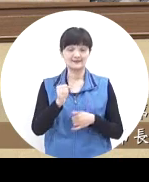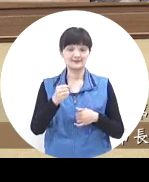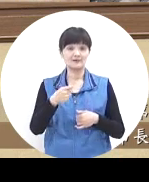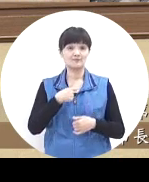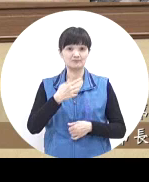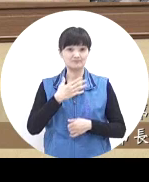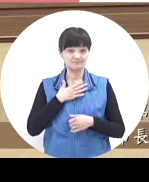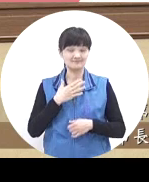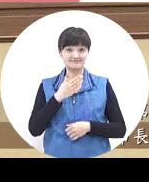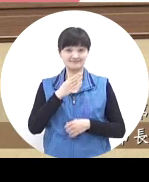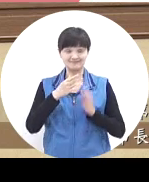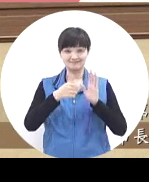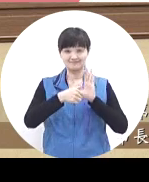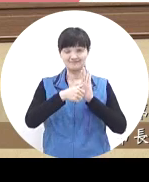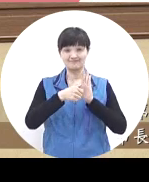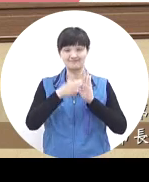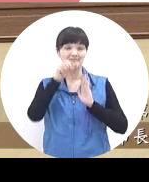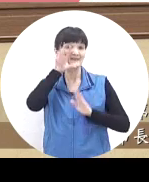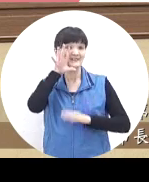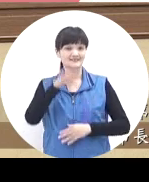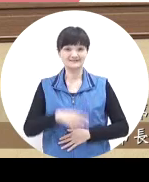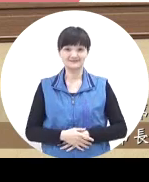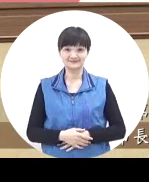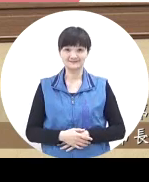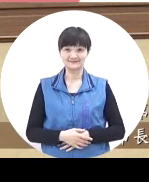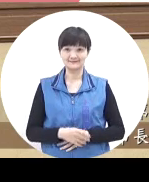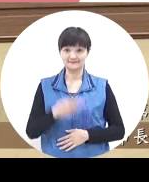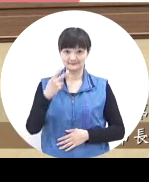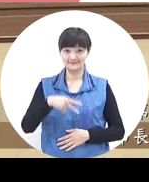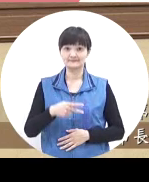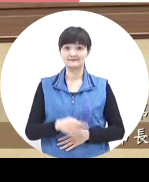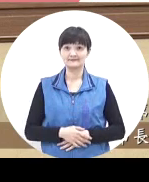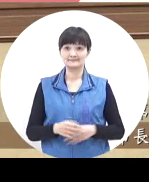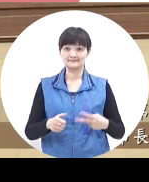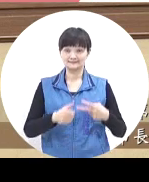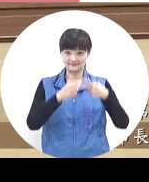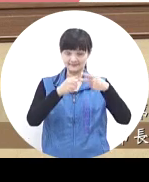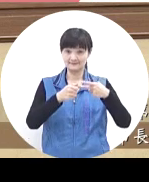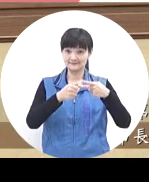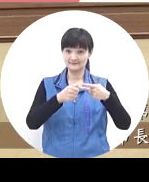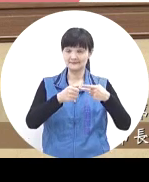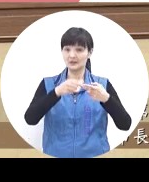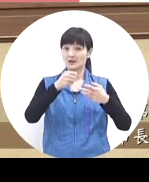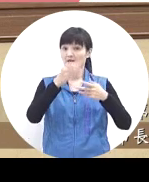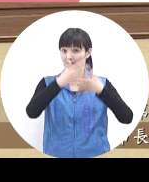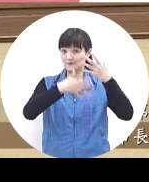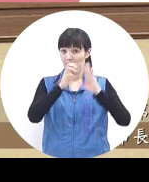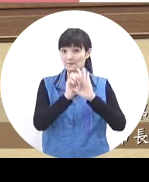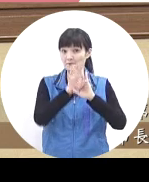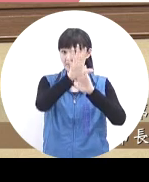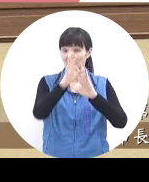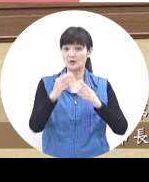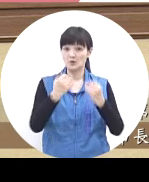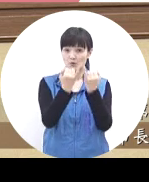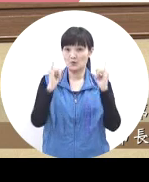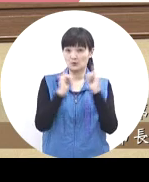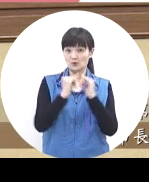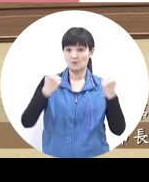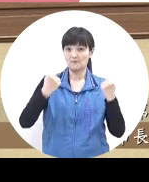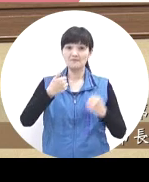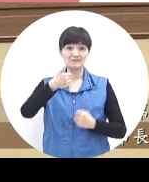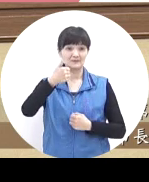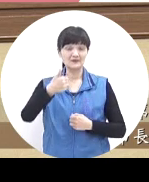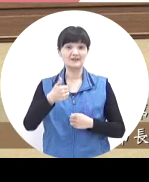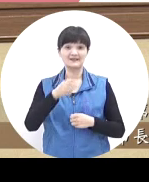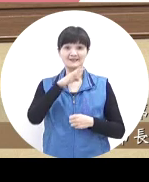那至于我们的新北领域已经推出了第二季的影片，来鼓励我们年轻优秀20到29岁的